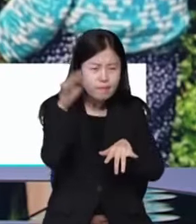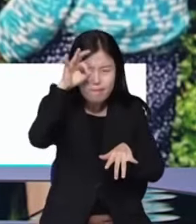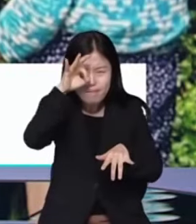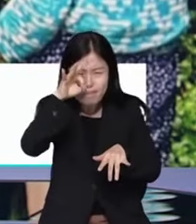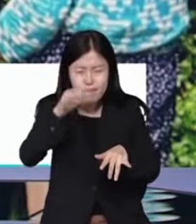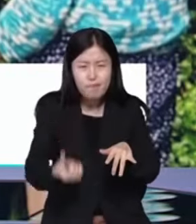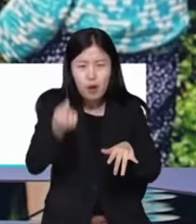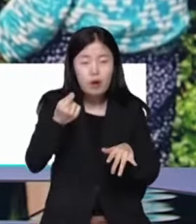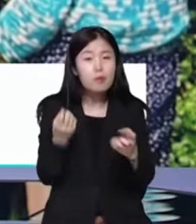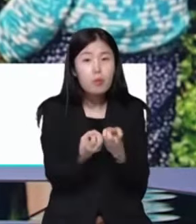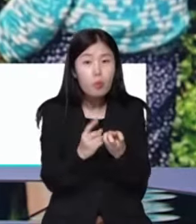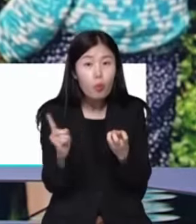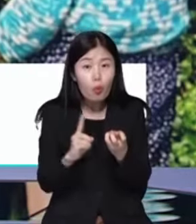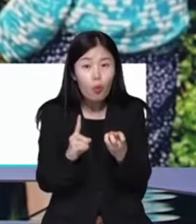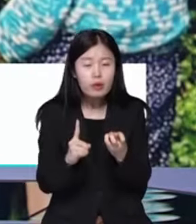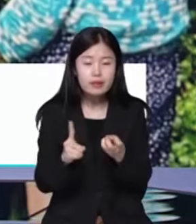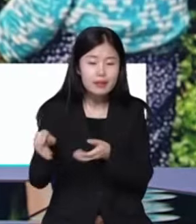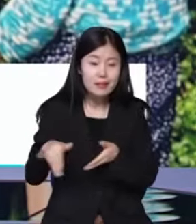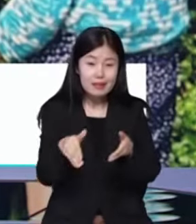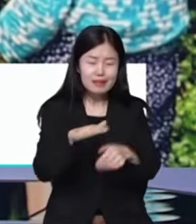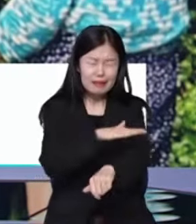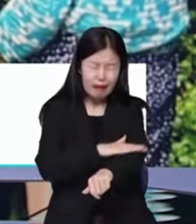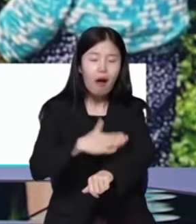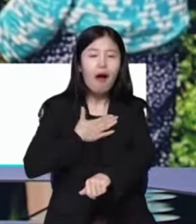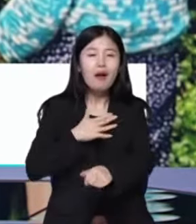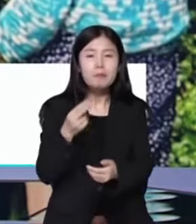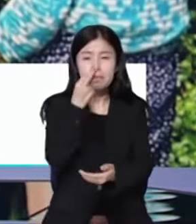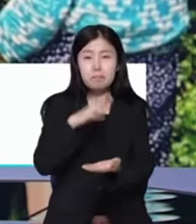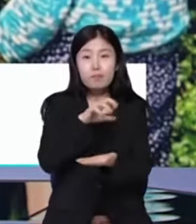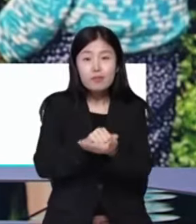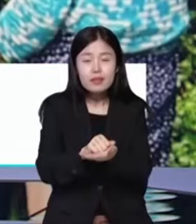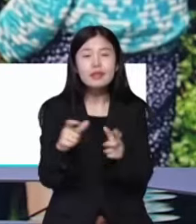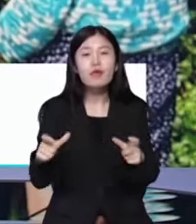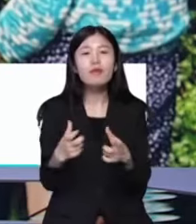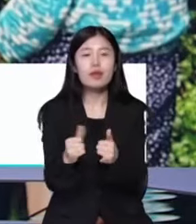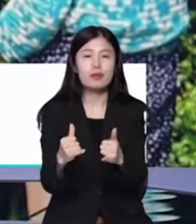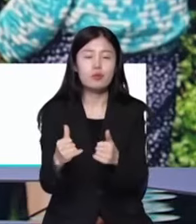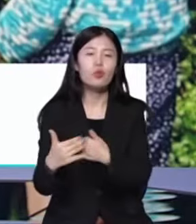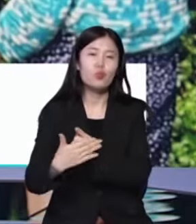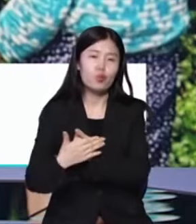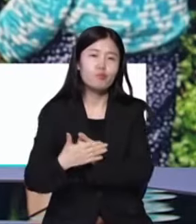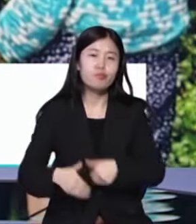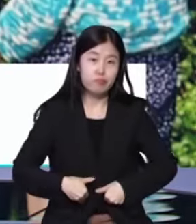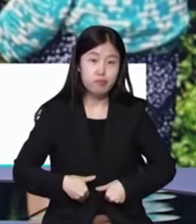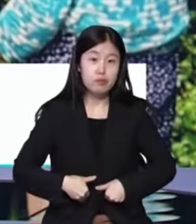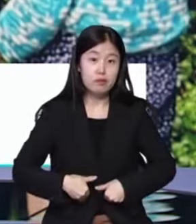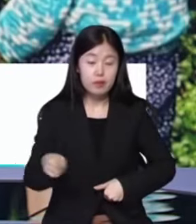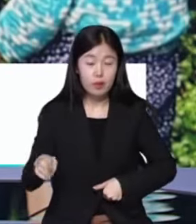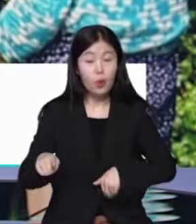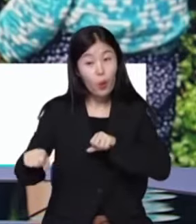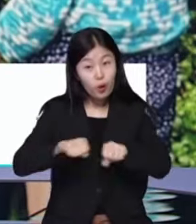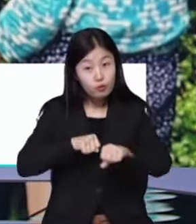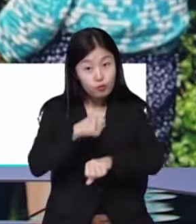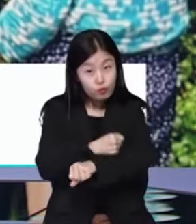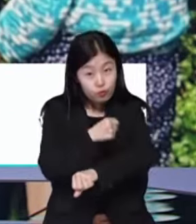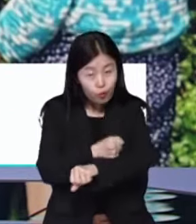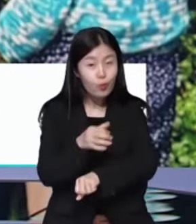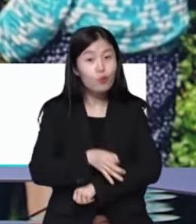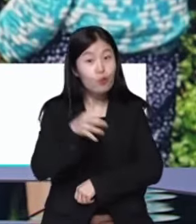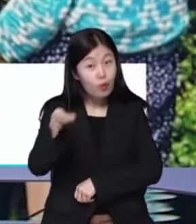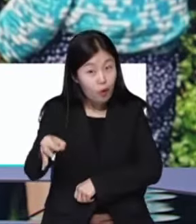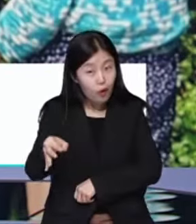주민들의 참여가 중요합니다. 실종자 수색 참여를 독려하기 위해 주민에게 활동비를 주는 정책이 전국 최초로